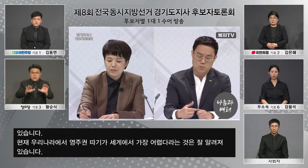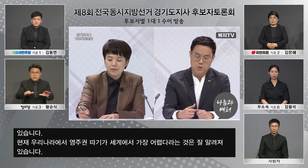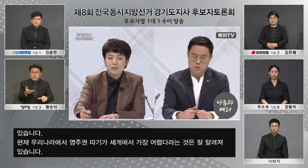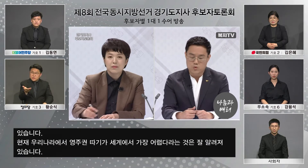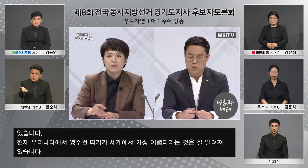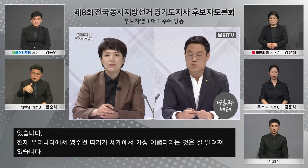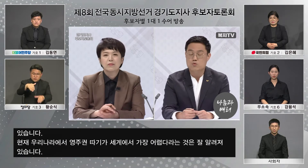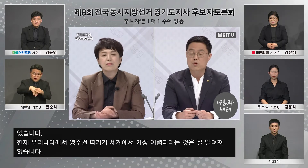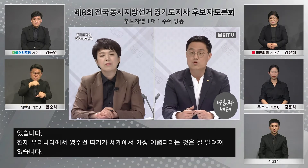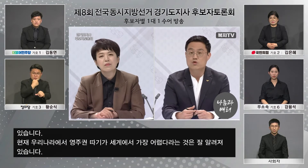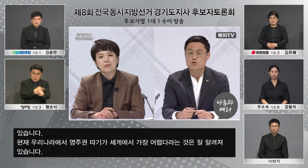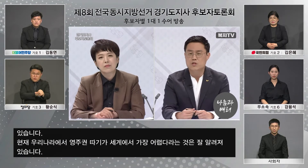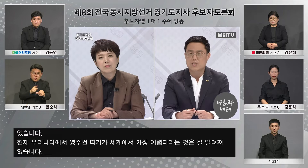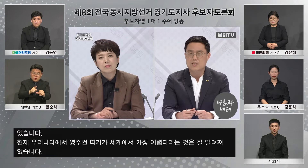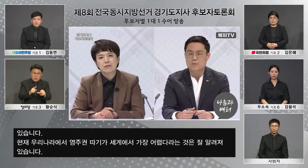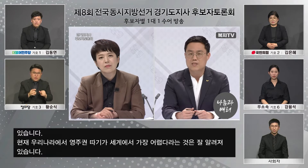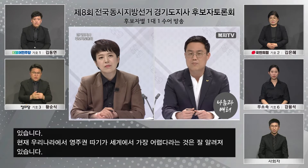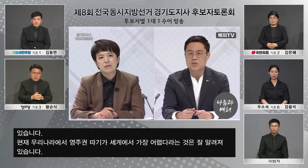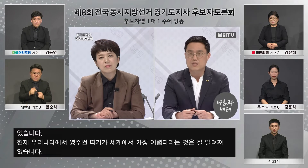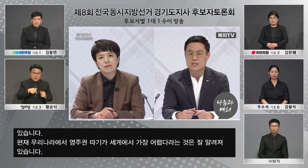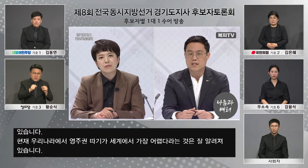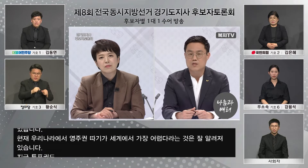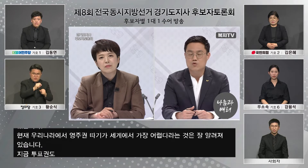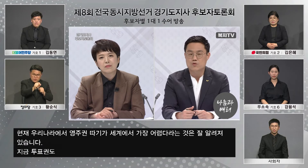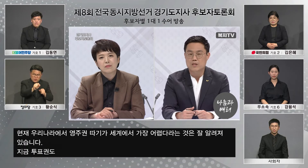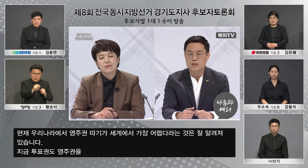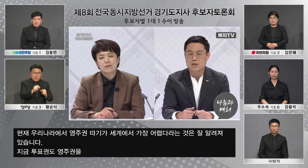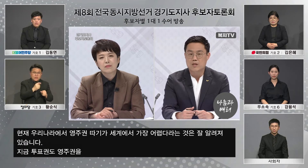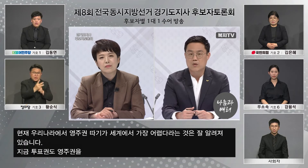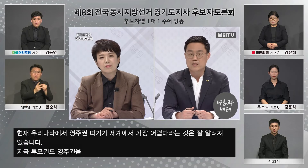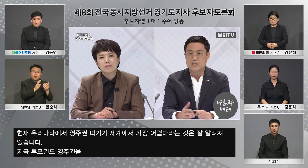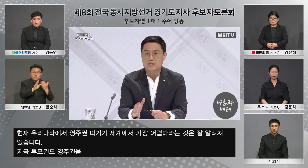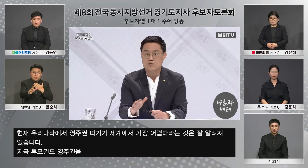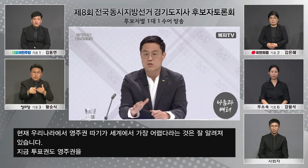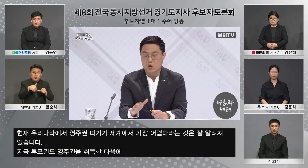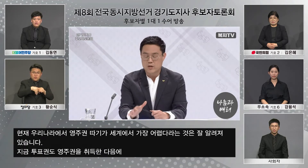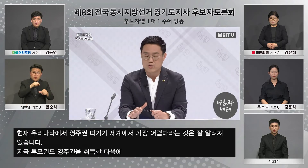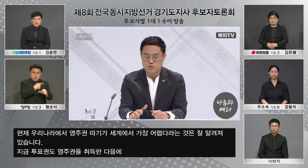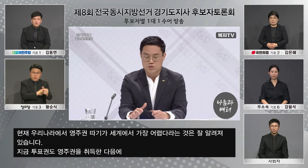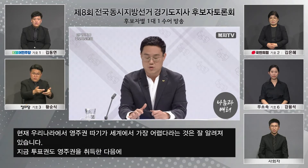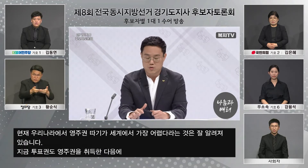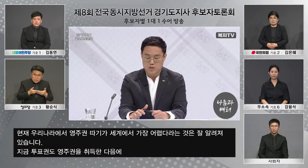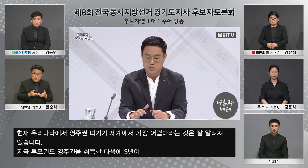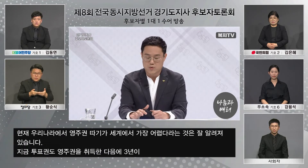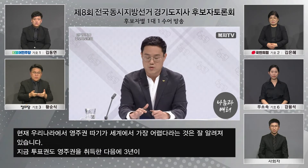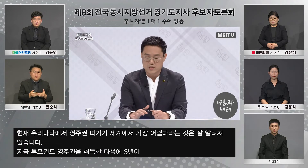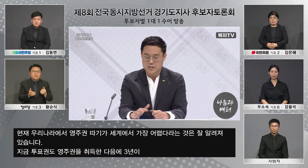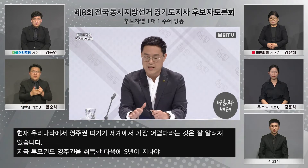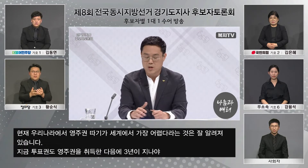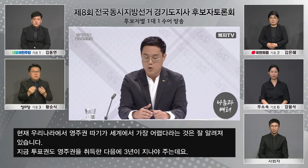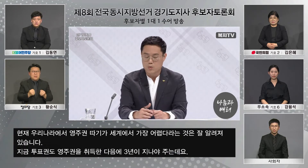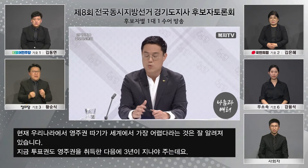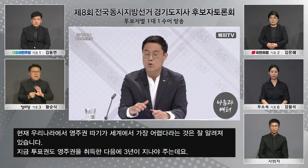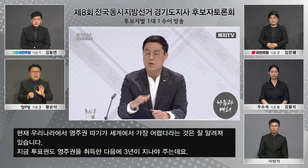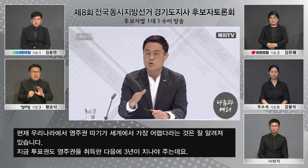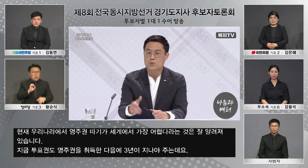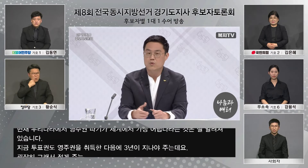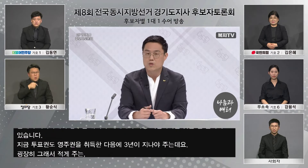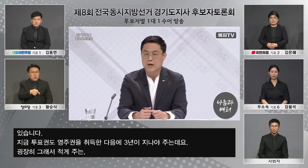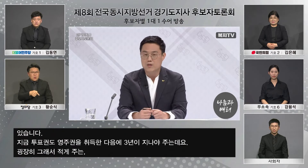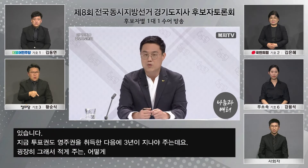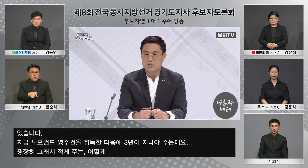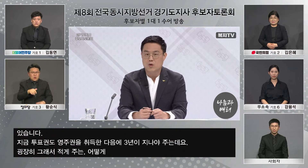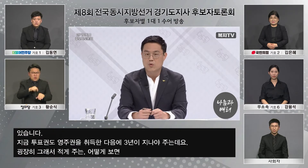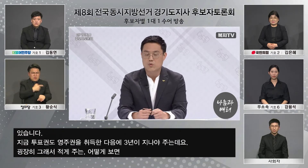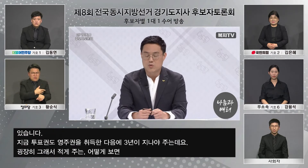지금 투표권도 영주권을 취득한 다음에 3년이 지나야지 주는데요. 굉장히 그래서 적게 주는 어떻게 보면 굉장히 따기 어렵고